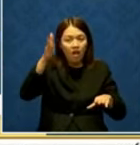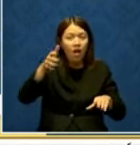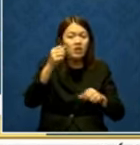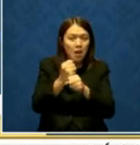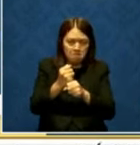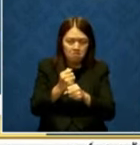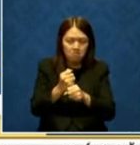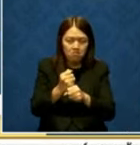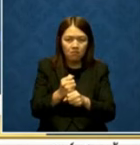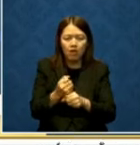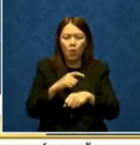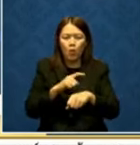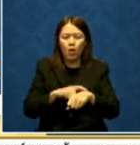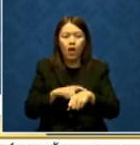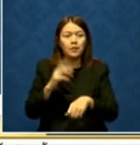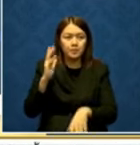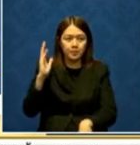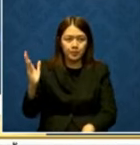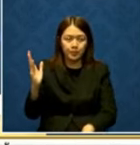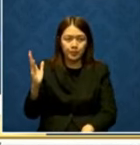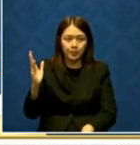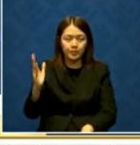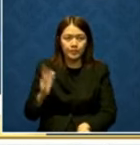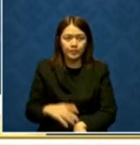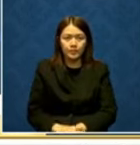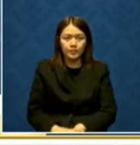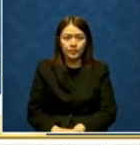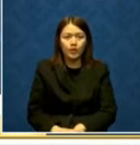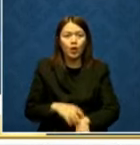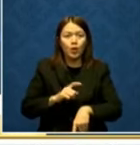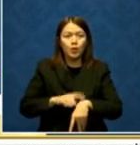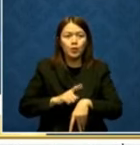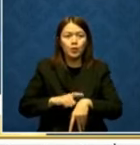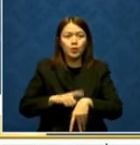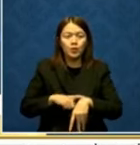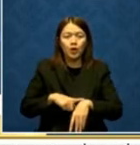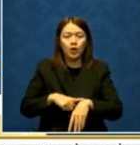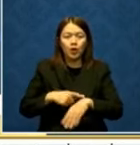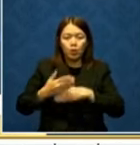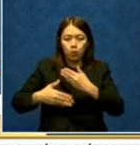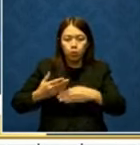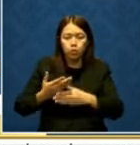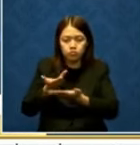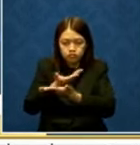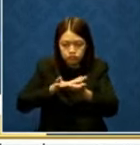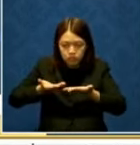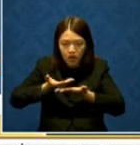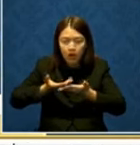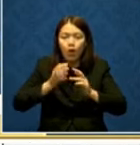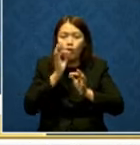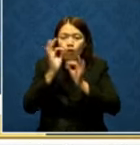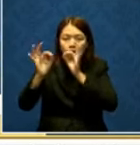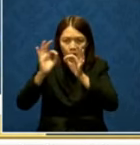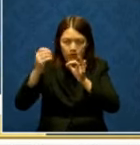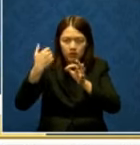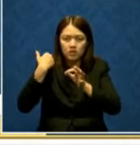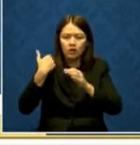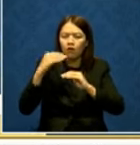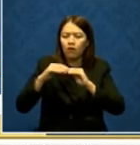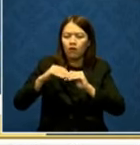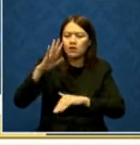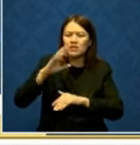สอดคล้องกับเรื่องระยะเวลาขอสไลด์ถัดไปนะครับก็จะเห็นว่าระยะเวลานะครับในการพิจารณาเรื่องร้องเรียนเนี่ยเกิน